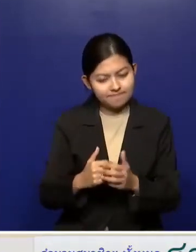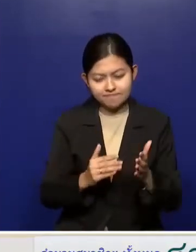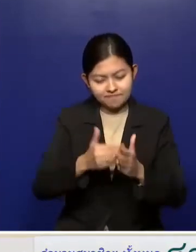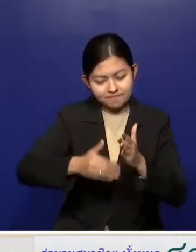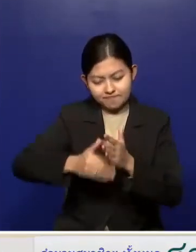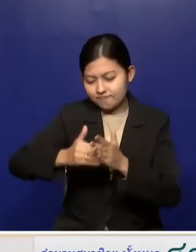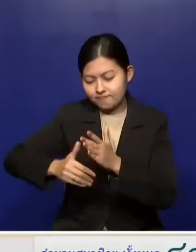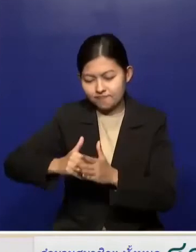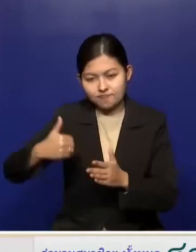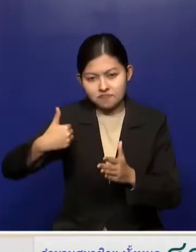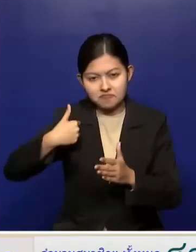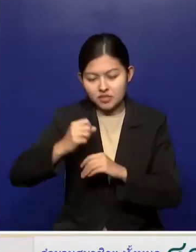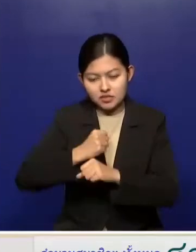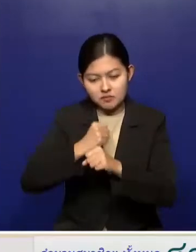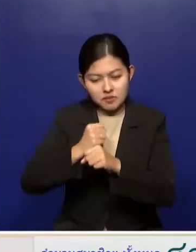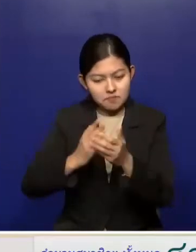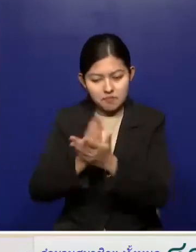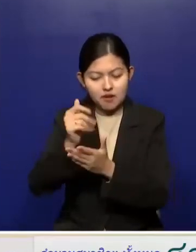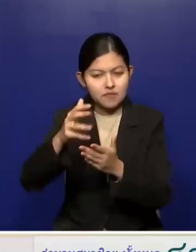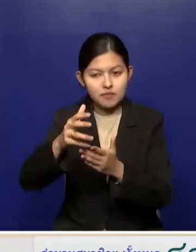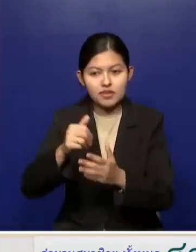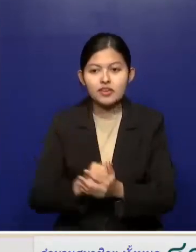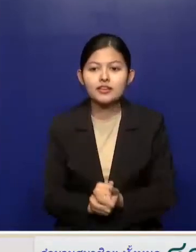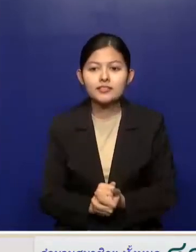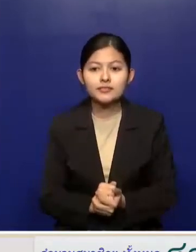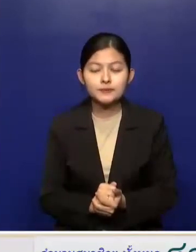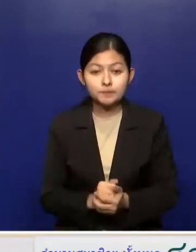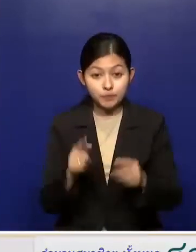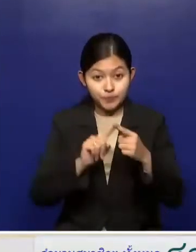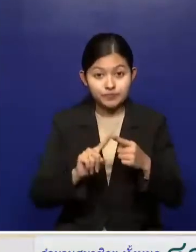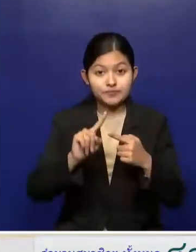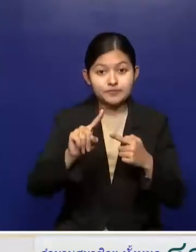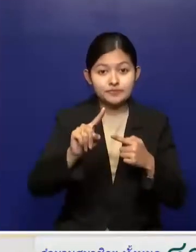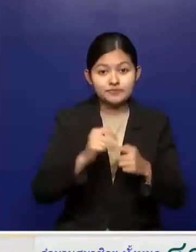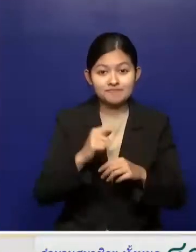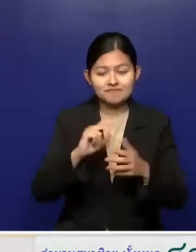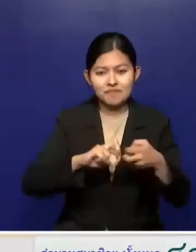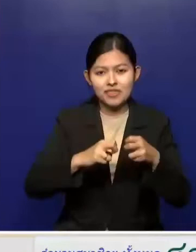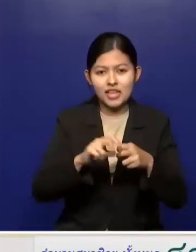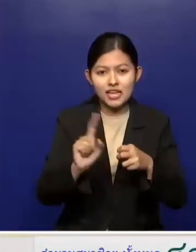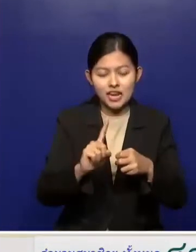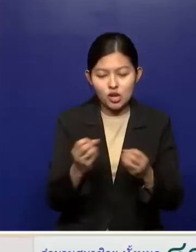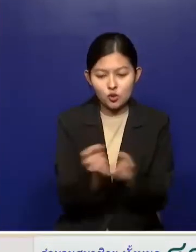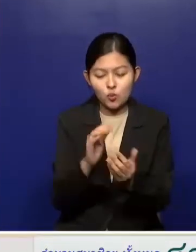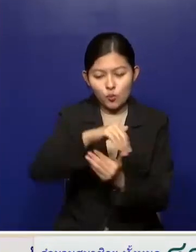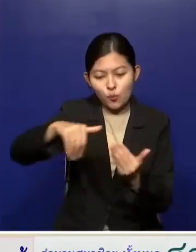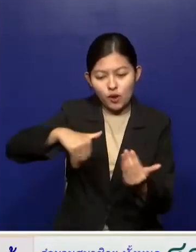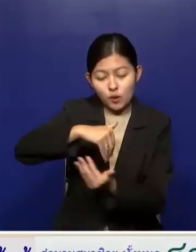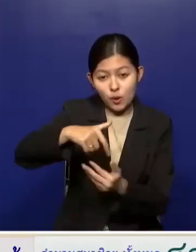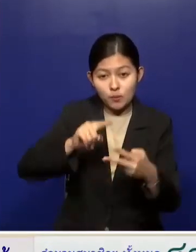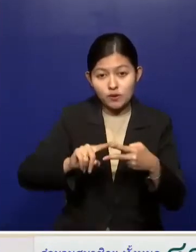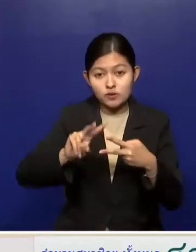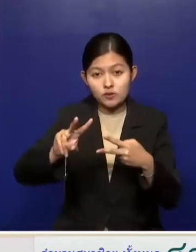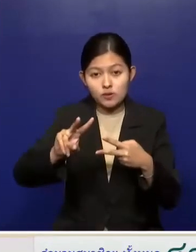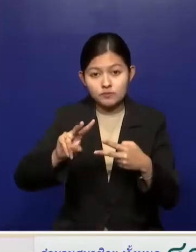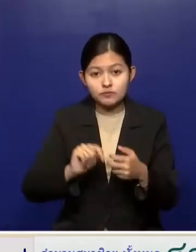หรอแ่กระทงดำเนินกันไม่ได้อยางที่ท่านทราบวาอัที่หนึ่งก็คอปัญหาในเรื่องของผกระทบสงแดล้อมอัที่สองปัห